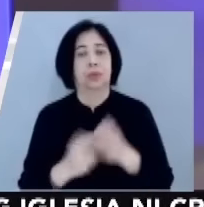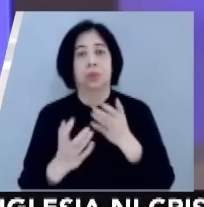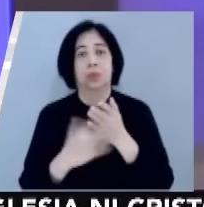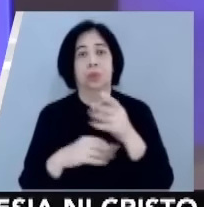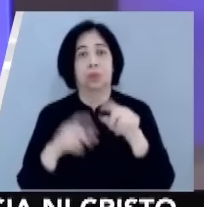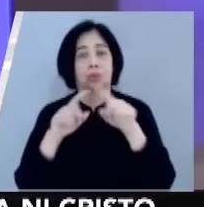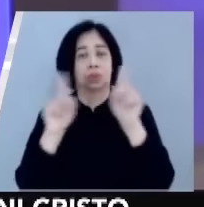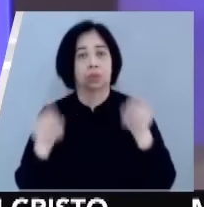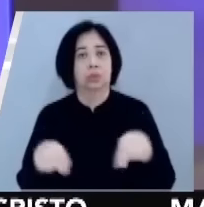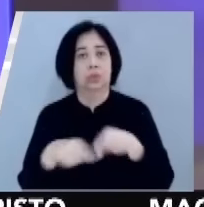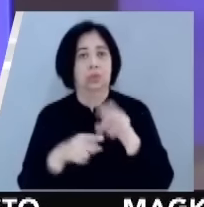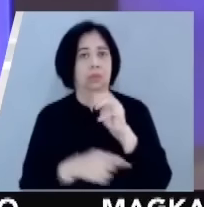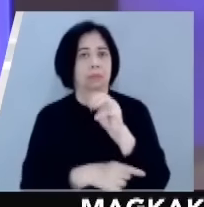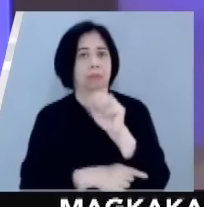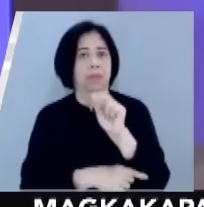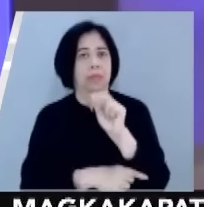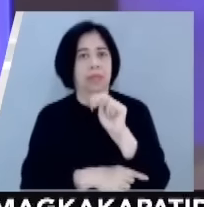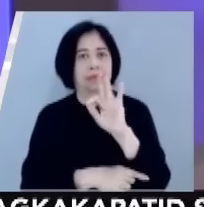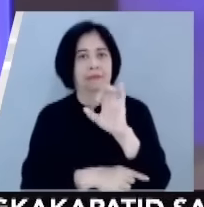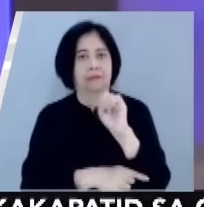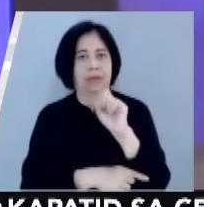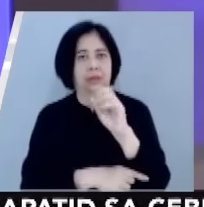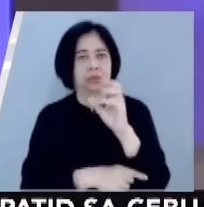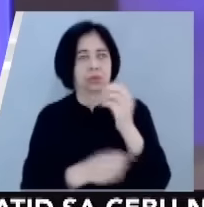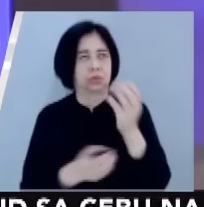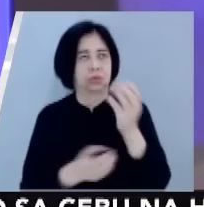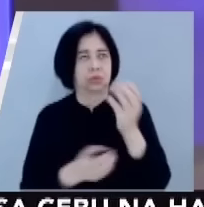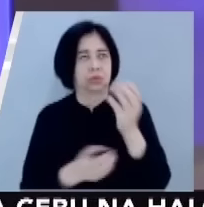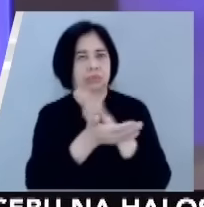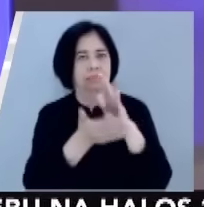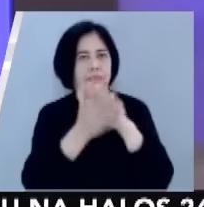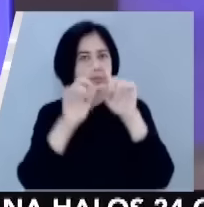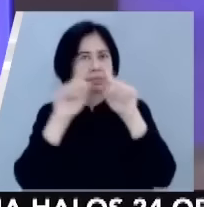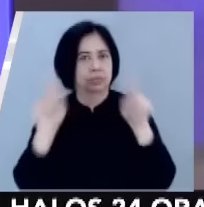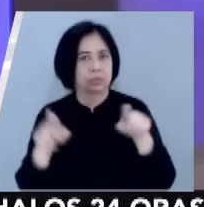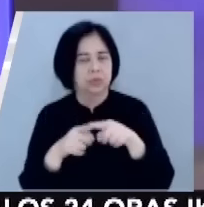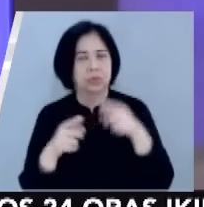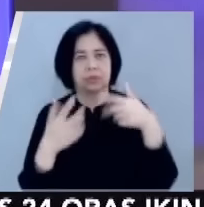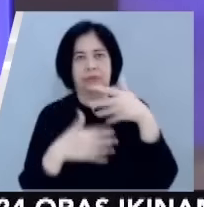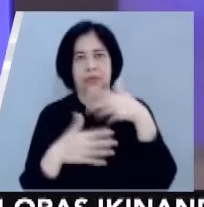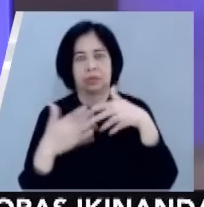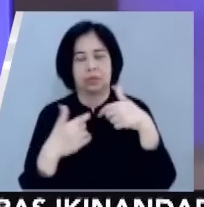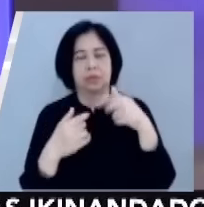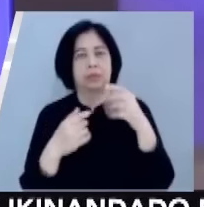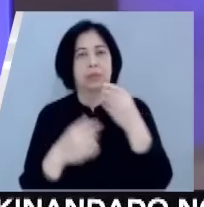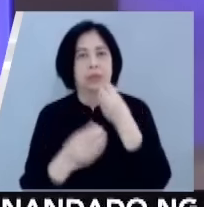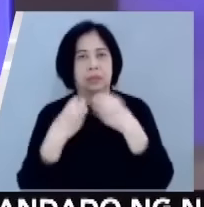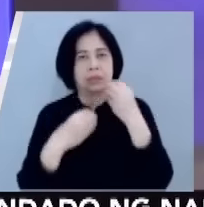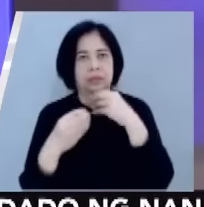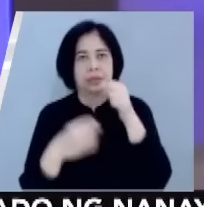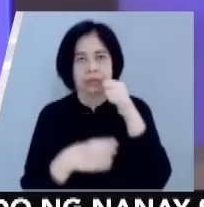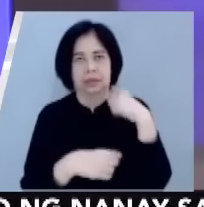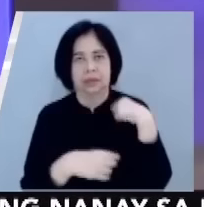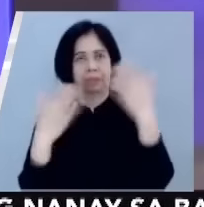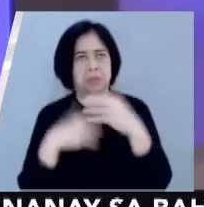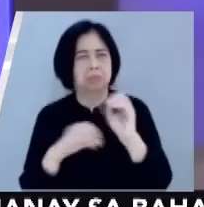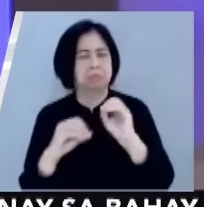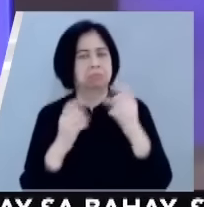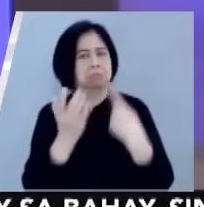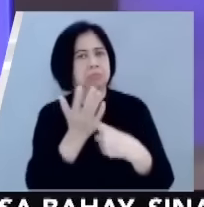isang manipesto na ibinigay nila sa Pangulo sa isang fellowship dinner kagabi. Hindi naman daw nila napag-usapan